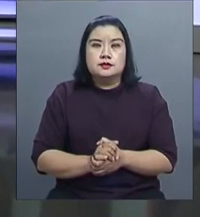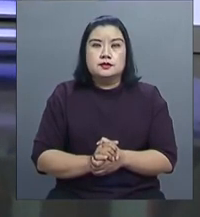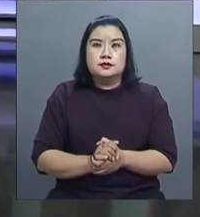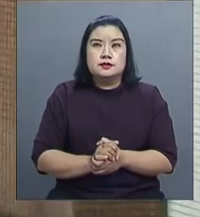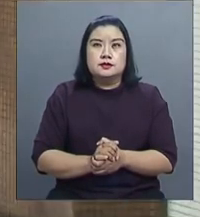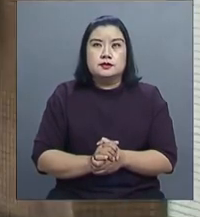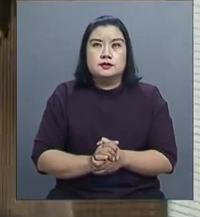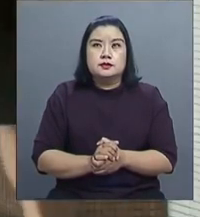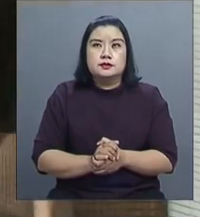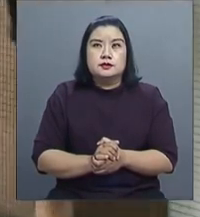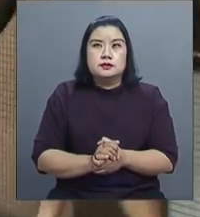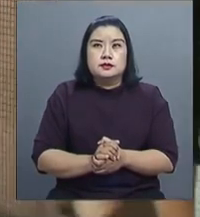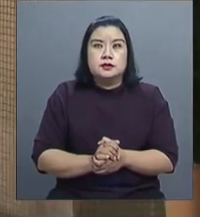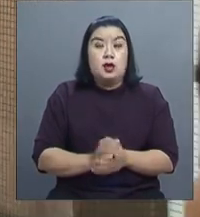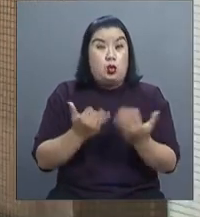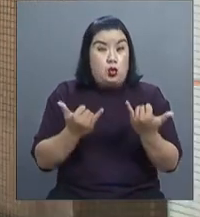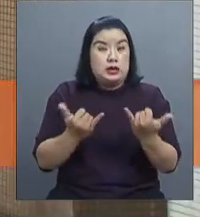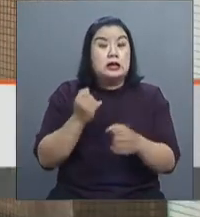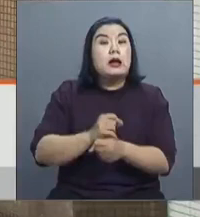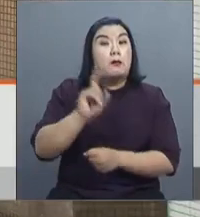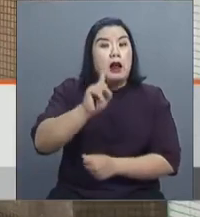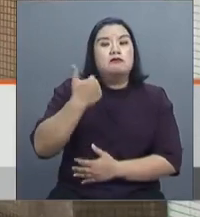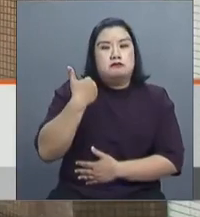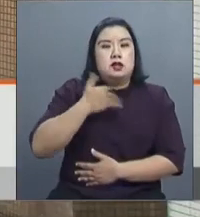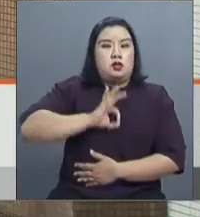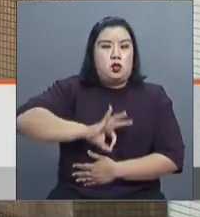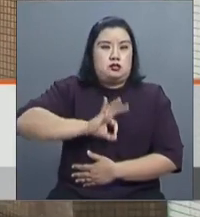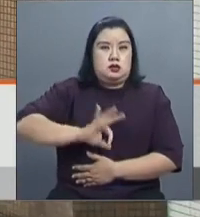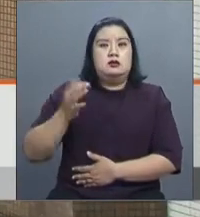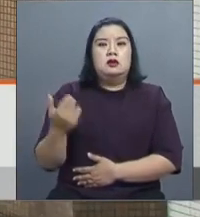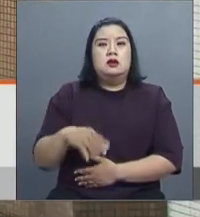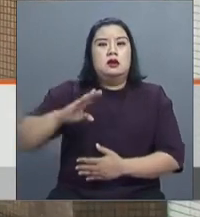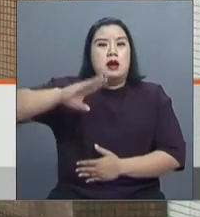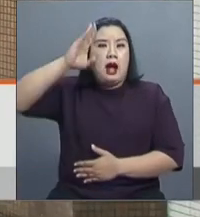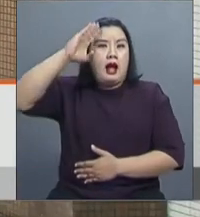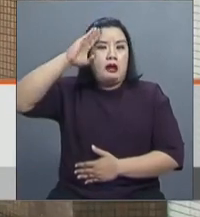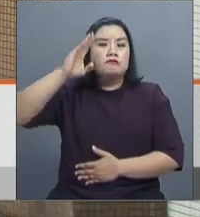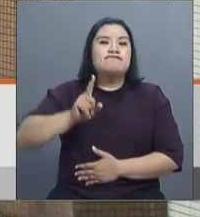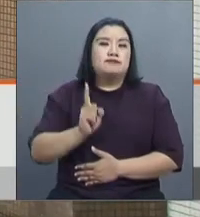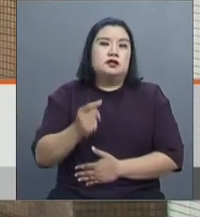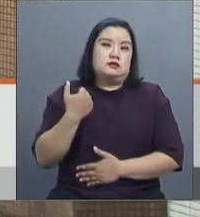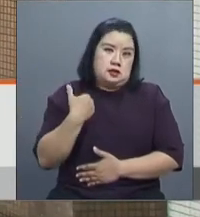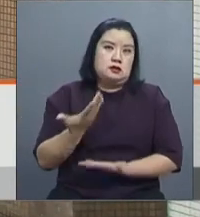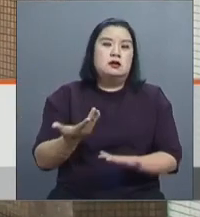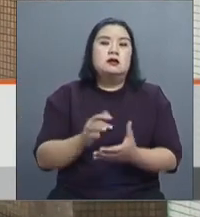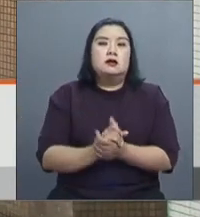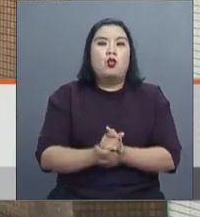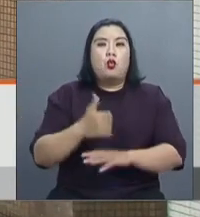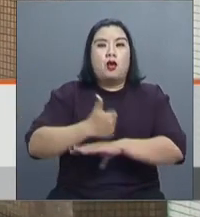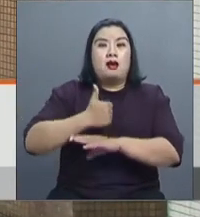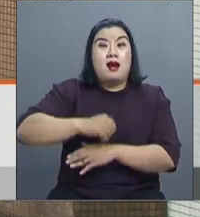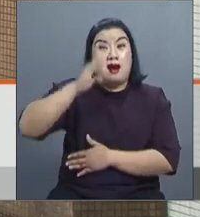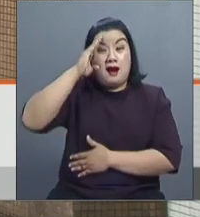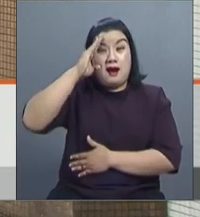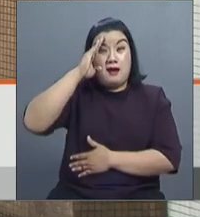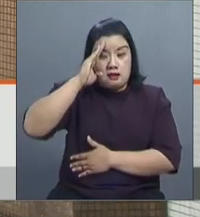วันนี้อาจบอกได้ว่าเป็นอีกหนึ่งวันที่มีการภาพสะท้อนของเหล่าบรรดาทหารจากกองทัพบกโดยผู้นำโดยผู้บัญชาการทหารบ